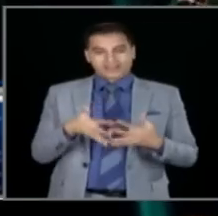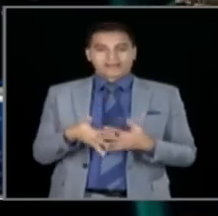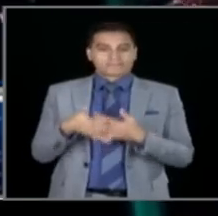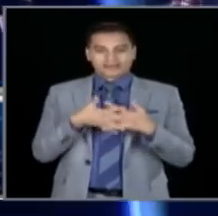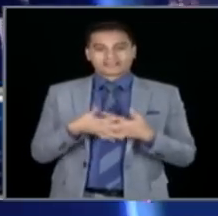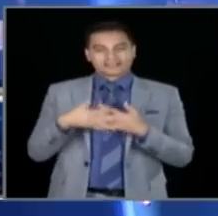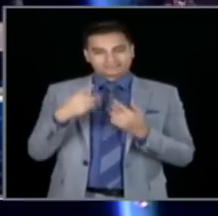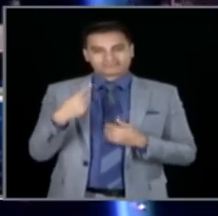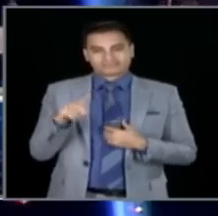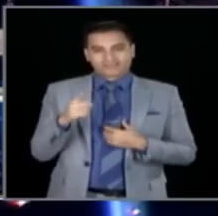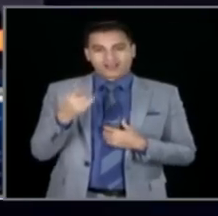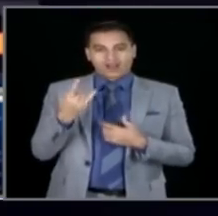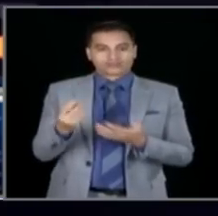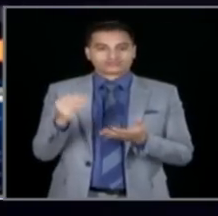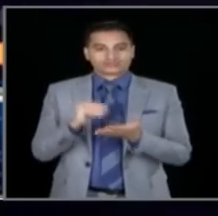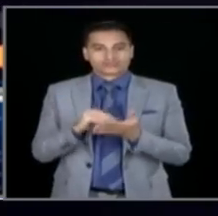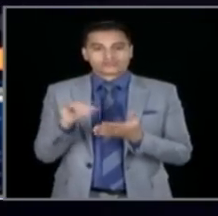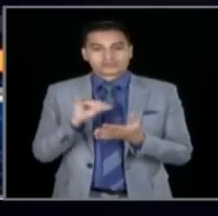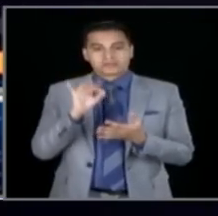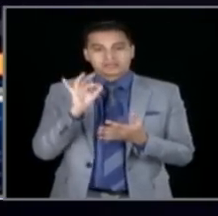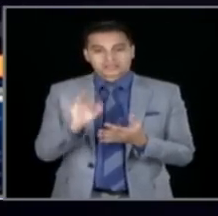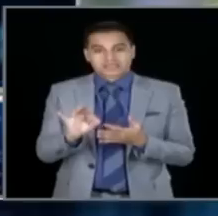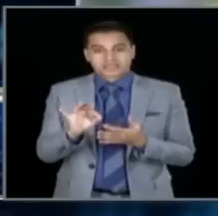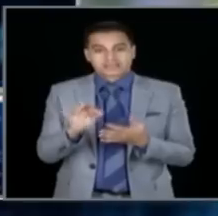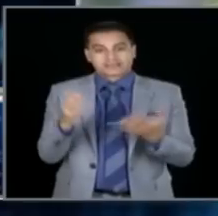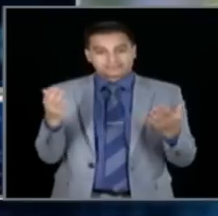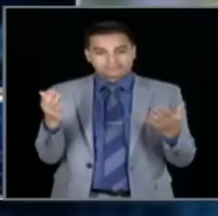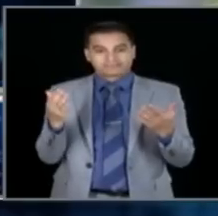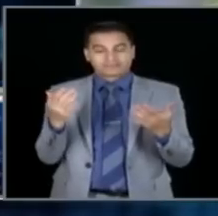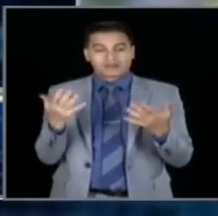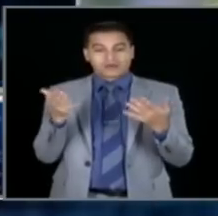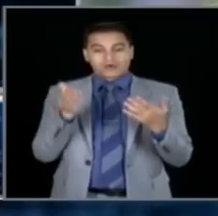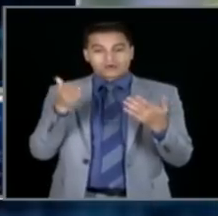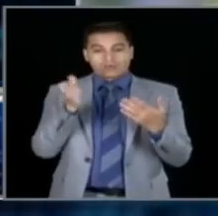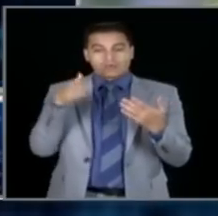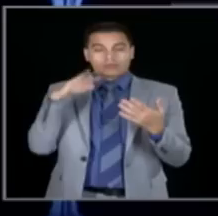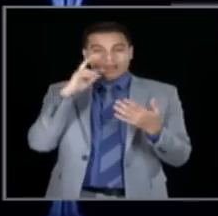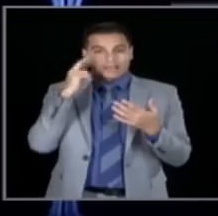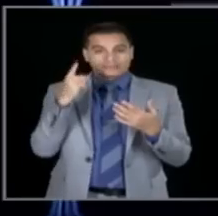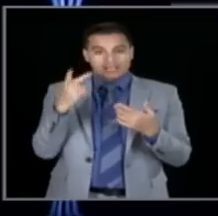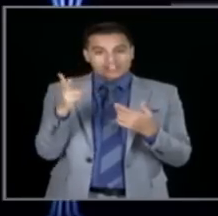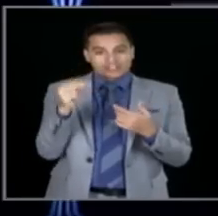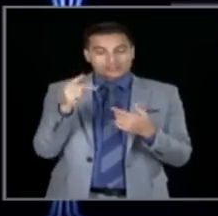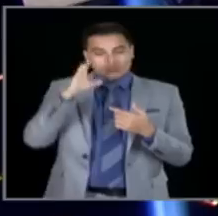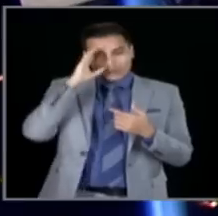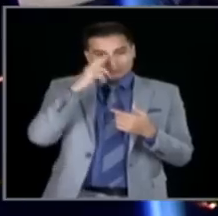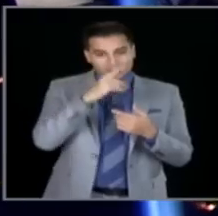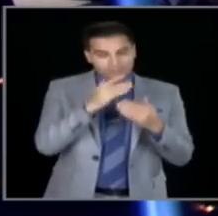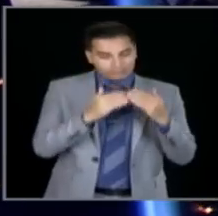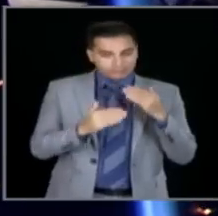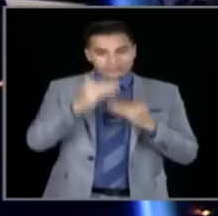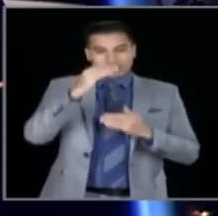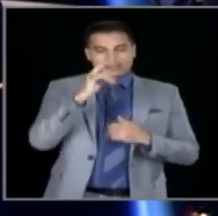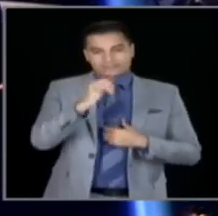أمريكية. 10 نقاط مهمين جداً للحوت الأزرق. الحوت الأزرق 20 والزمالك في